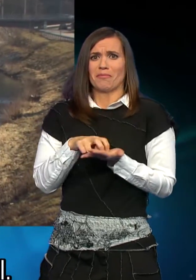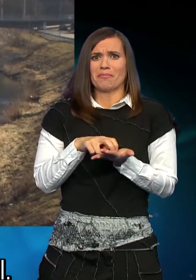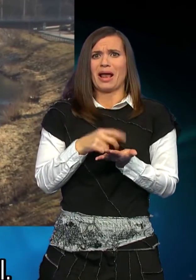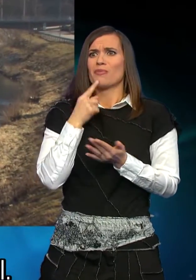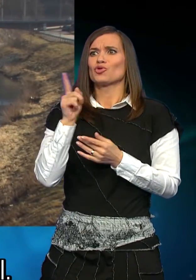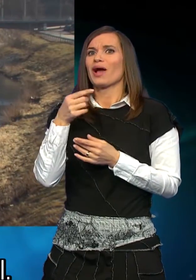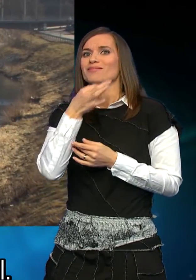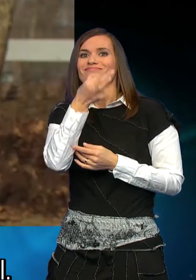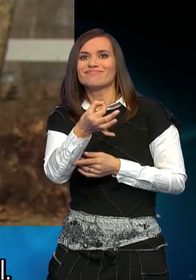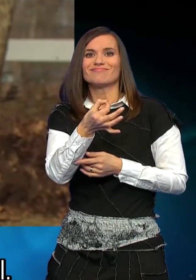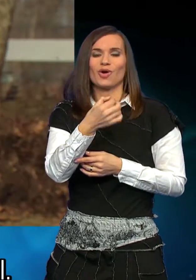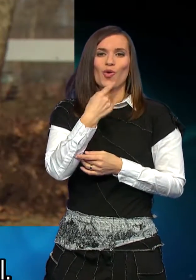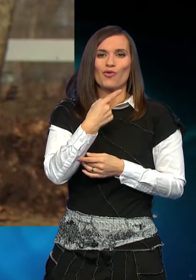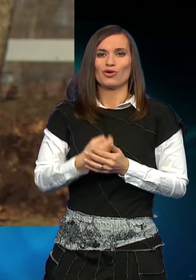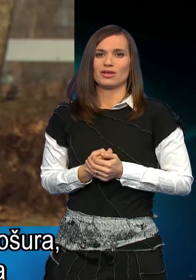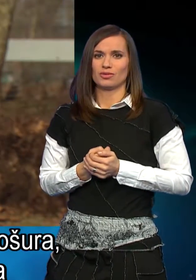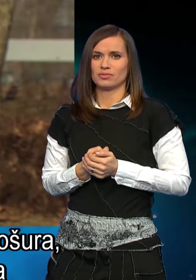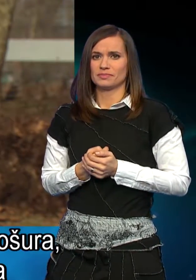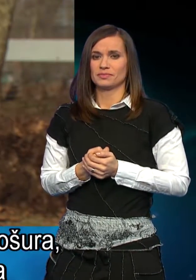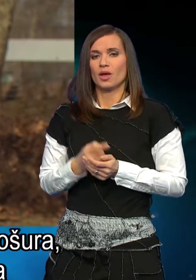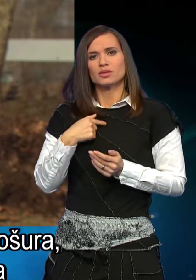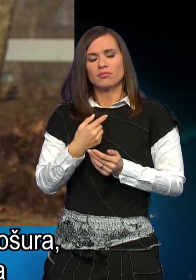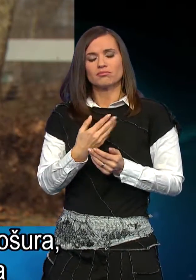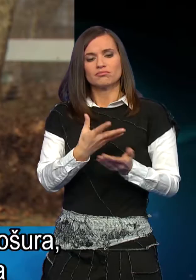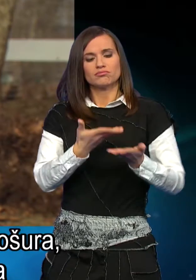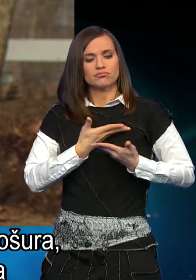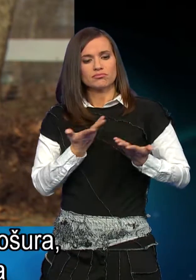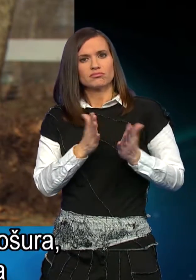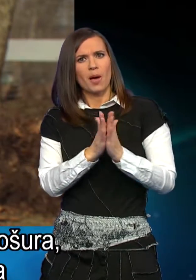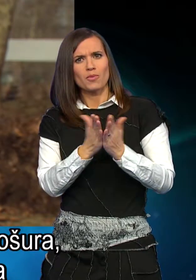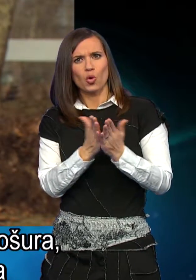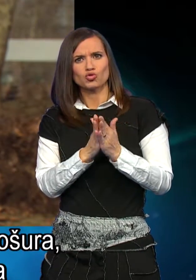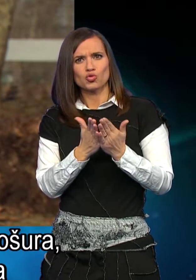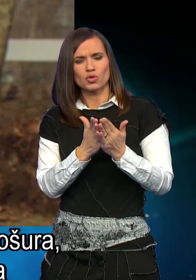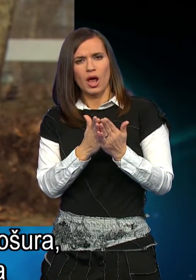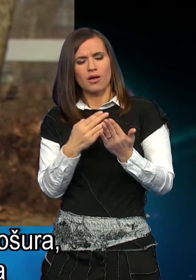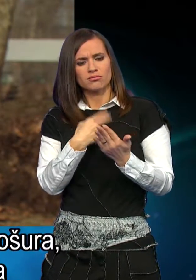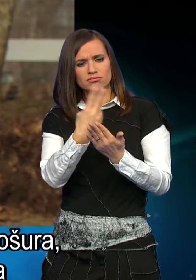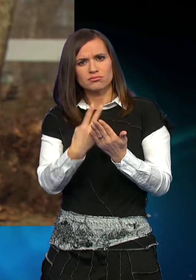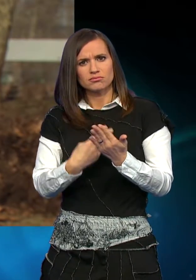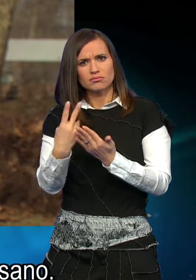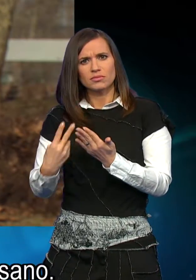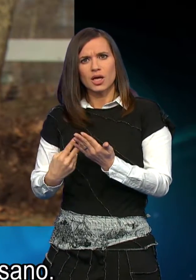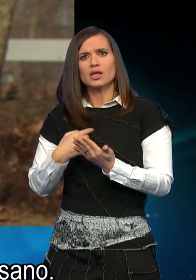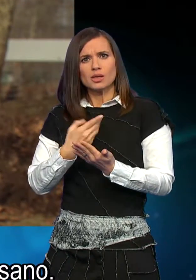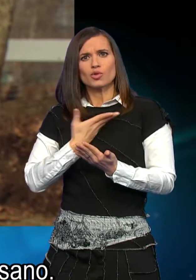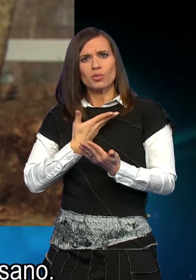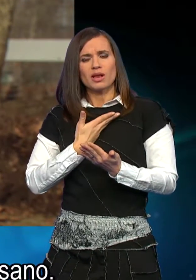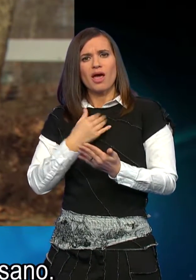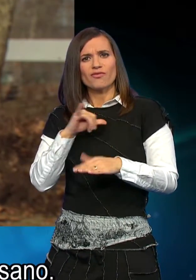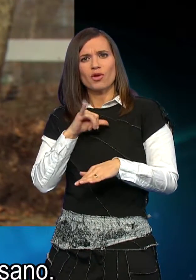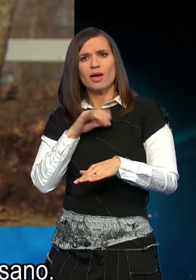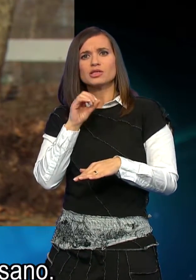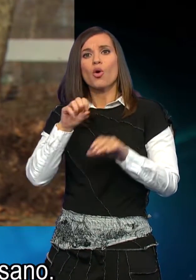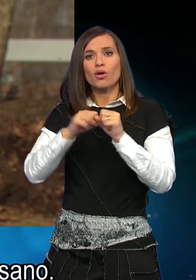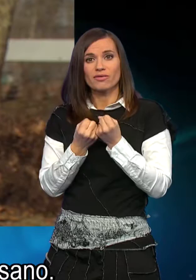ogovoril. V roke mi je prišla neka brošura, kjer sem se seznanjala z okvarami